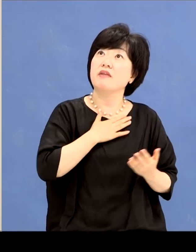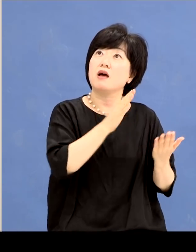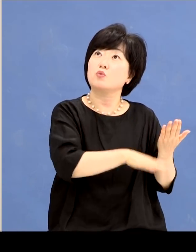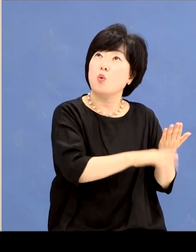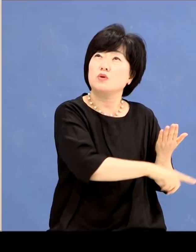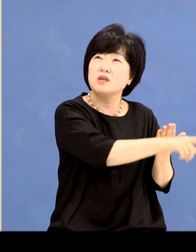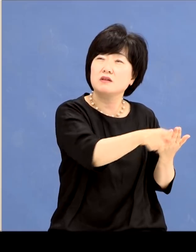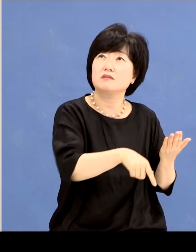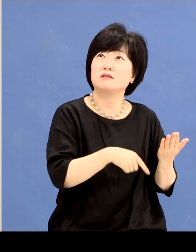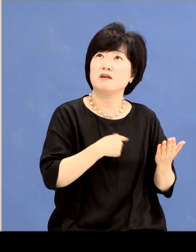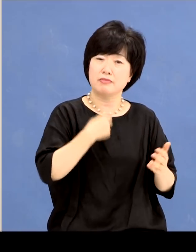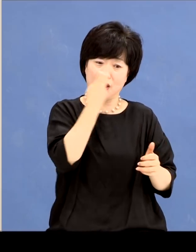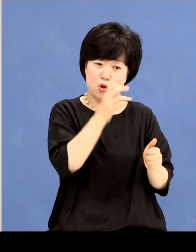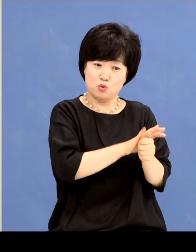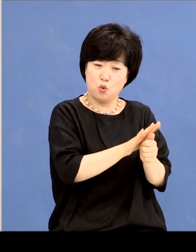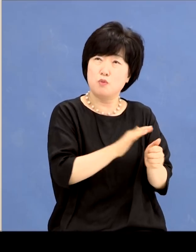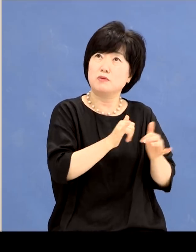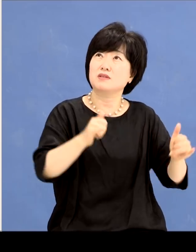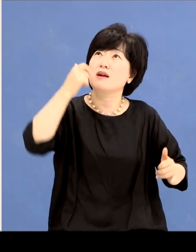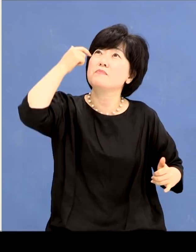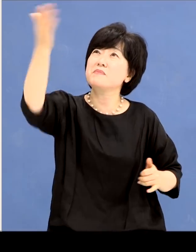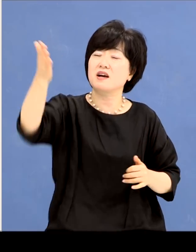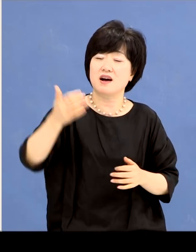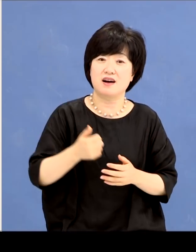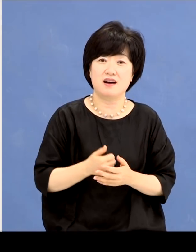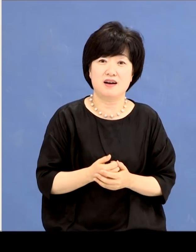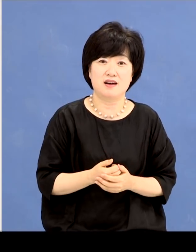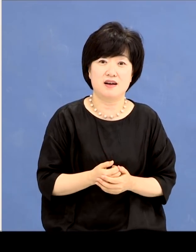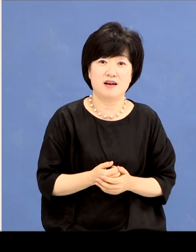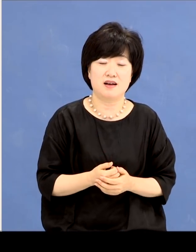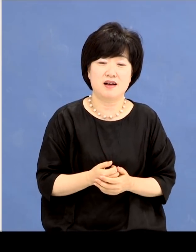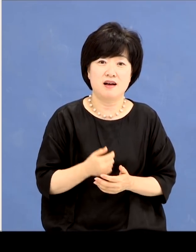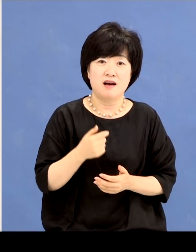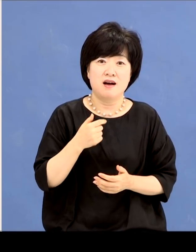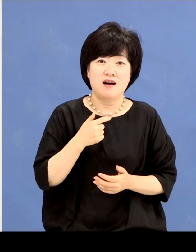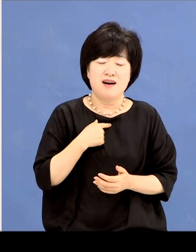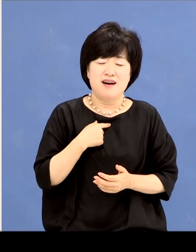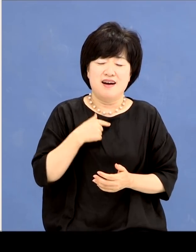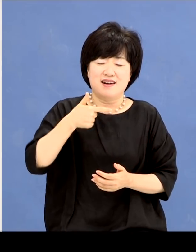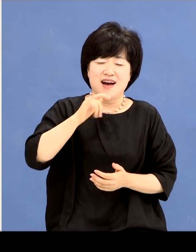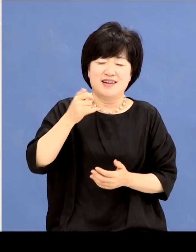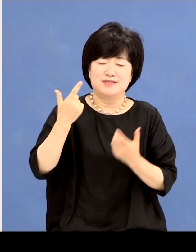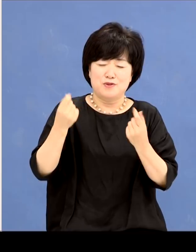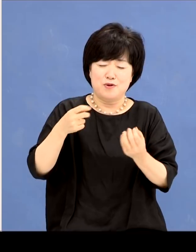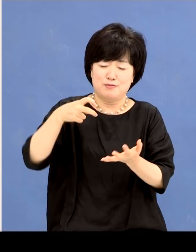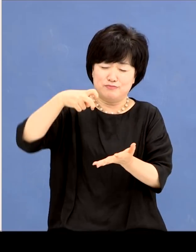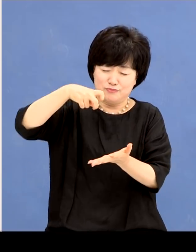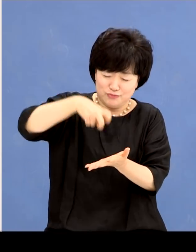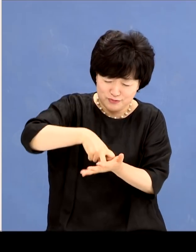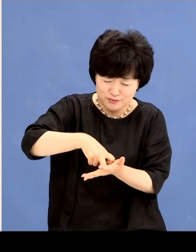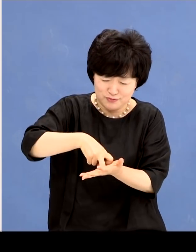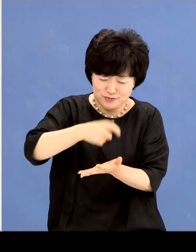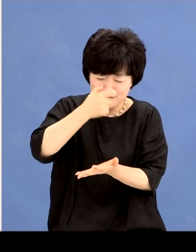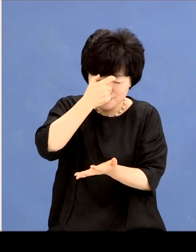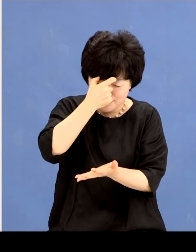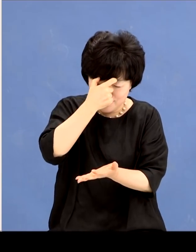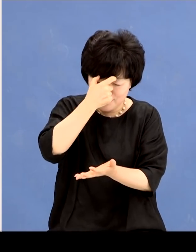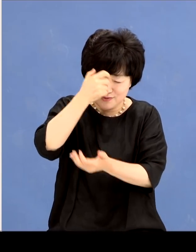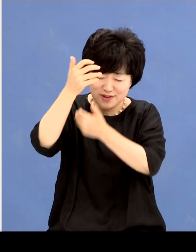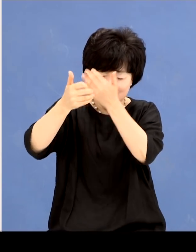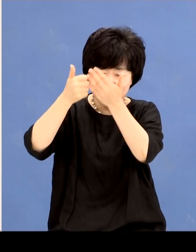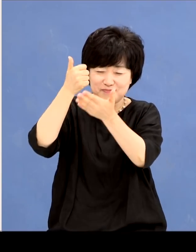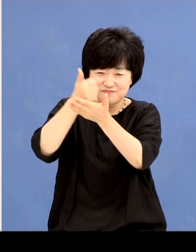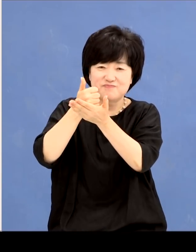내가 내 동생들을 돌보는 사람입니까? 하나님. 그러면서 가인의 정말 무릎 꿇고 막 하나님께 막 그런 모습들이